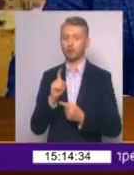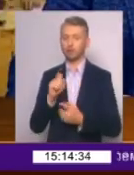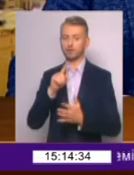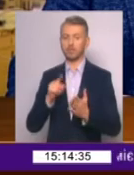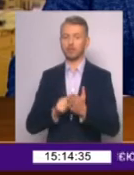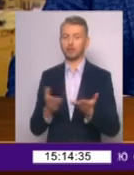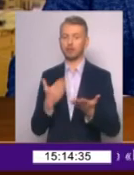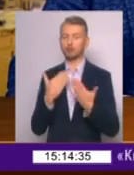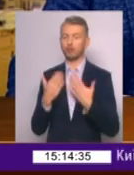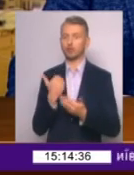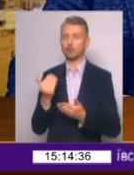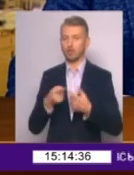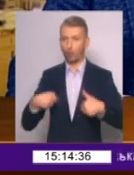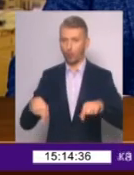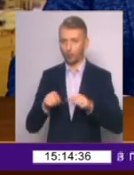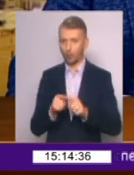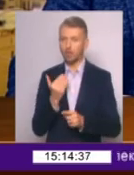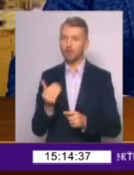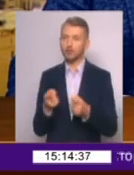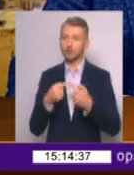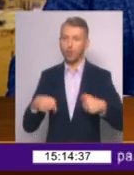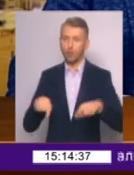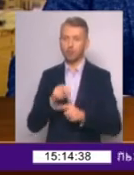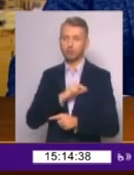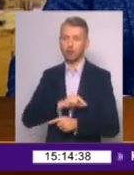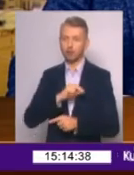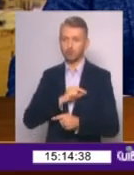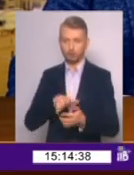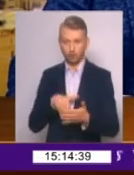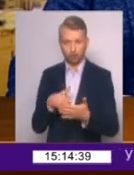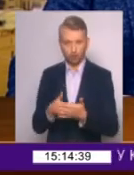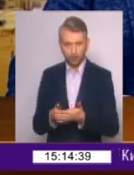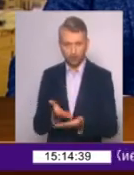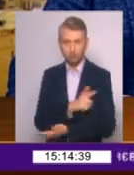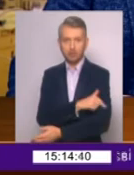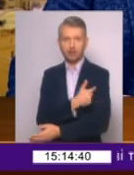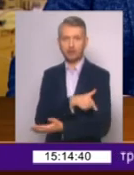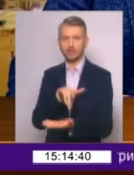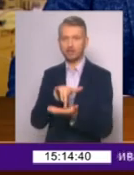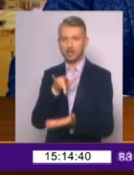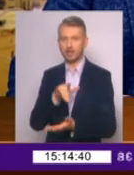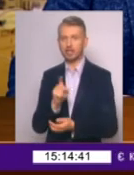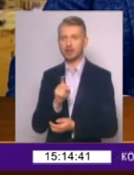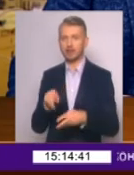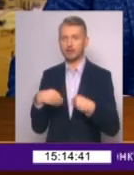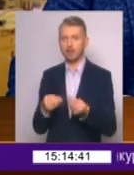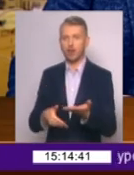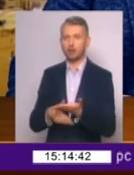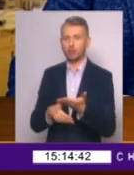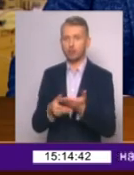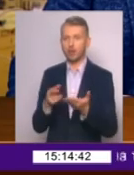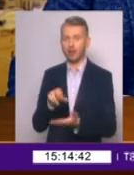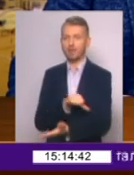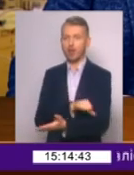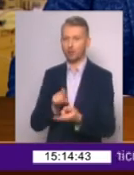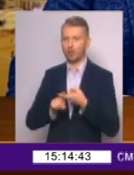які стосуються вашого округу. На вашому окрузі працює досі, я так розумію, медичний центр з надання допомоги для